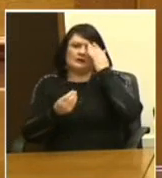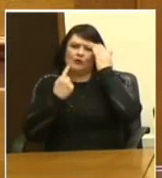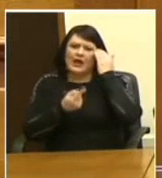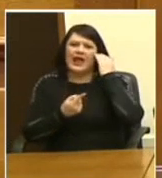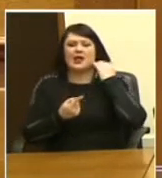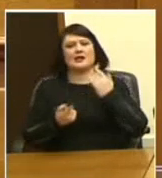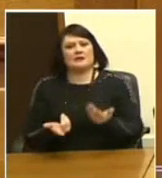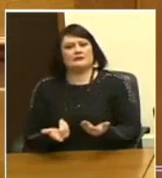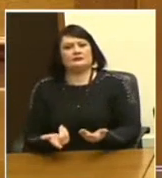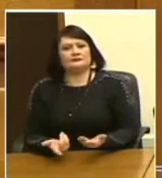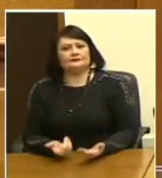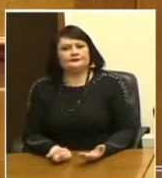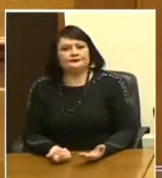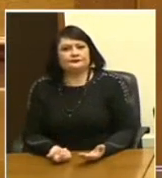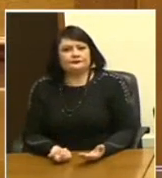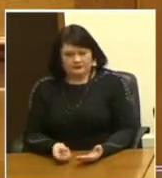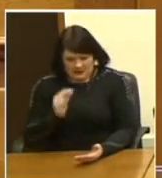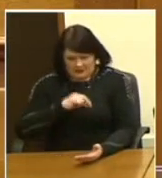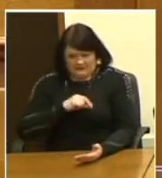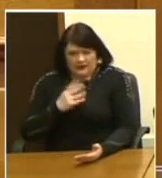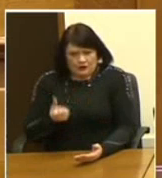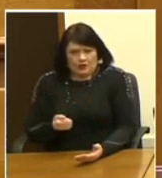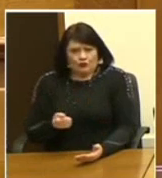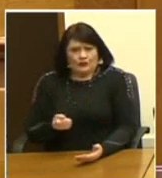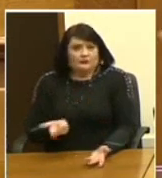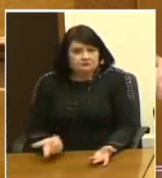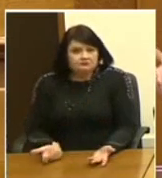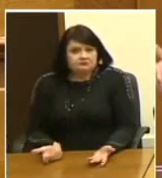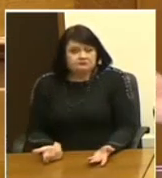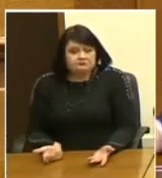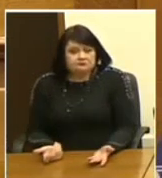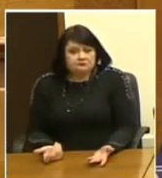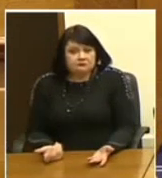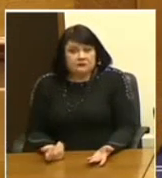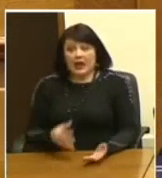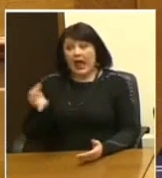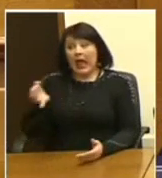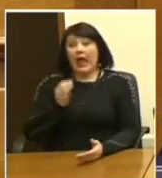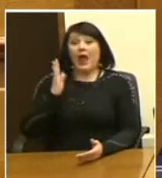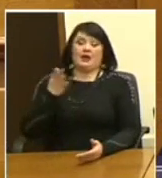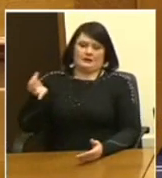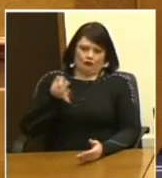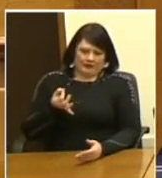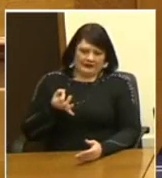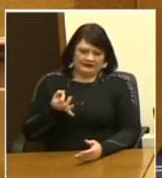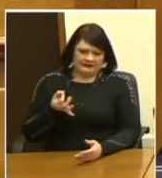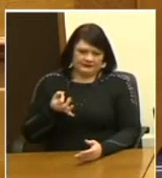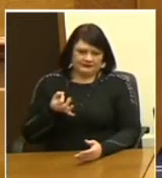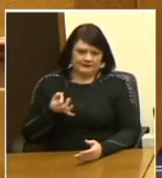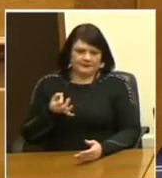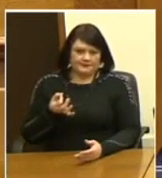κοινωνικό κεκτημένο. Έχουμε συμφέρον από αυτό, είναι εις βάρος μας. Γιατί αν υποστηρίζετε τα